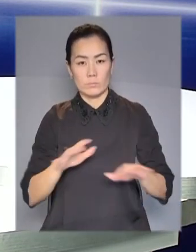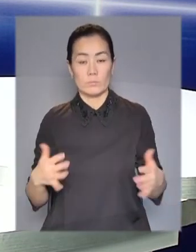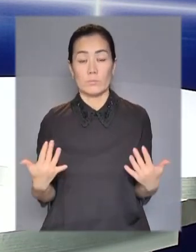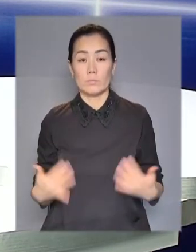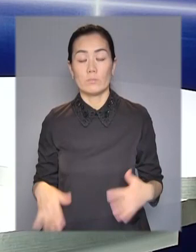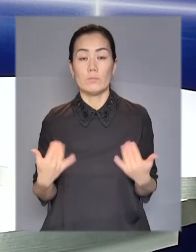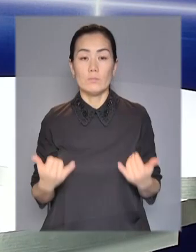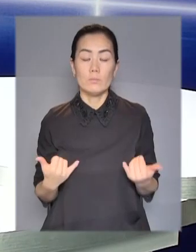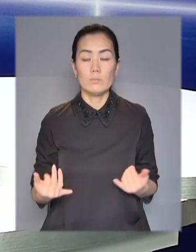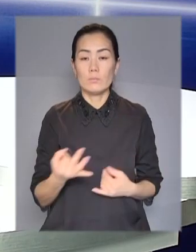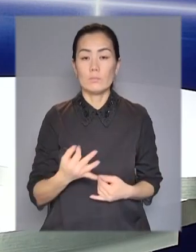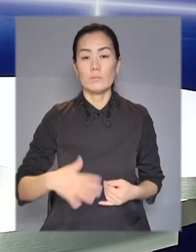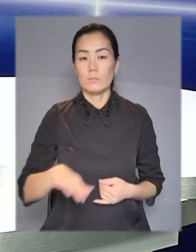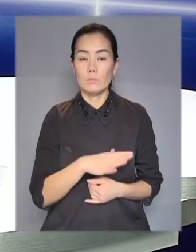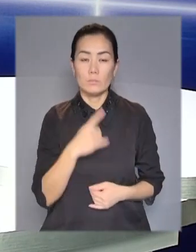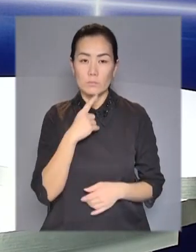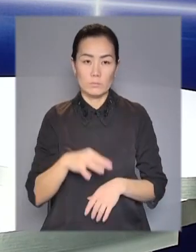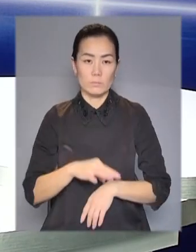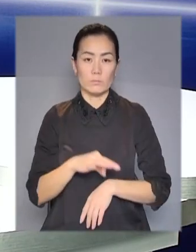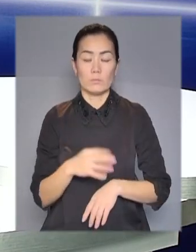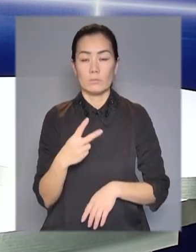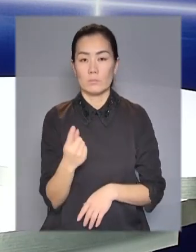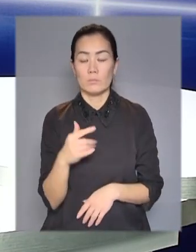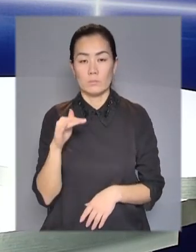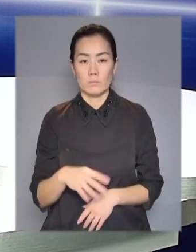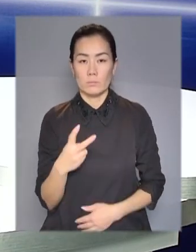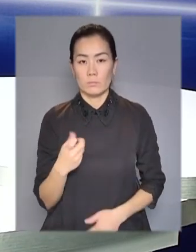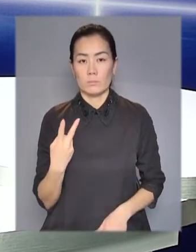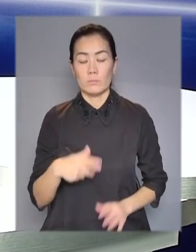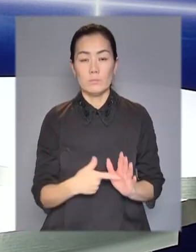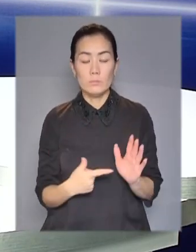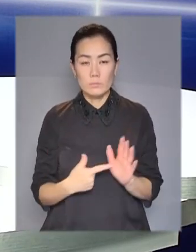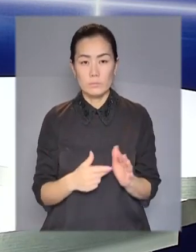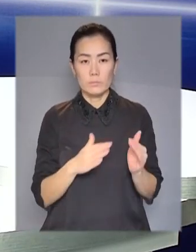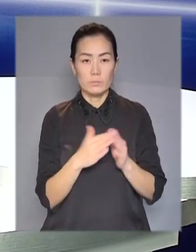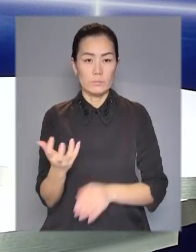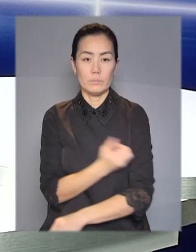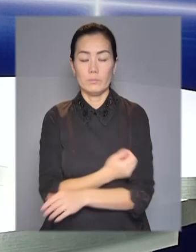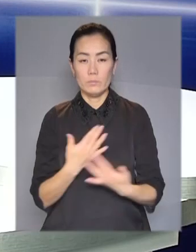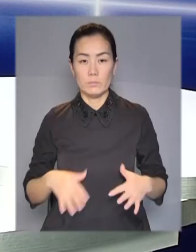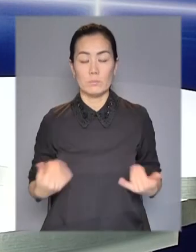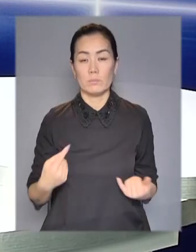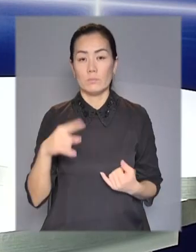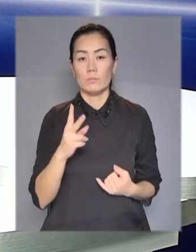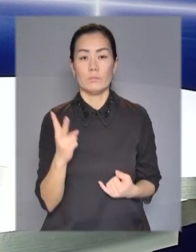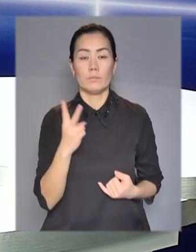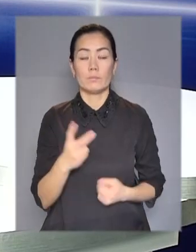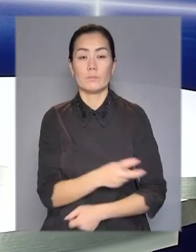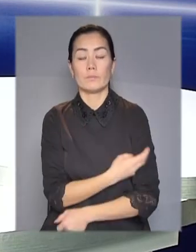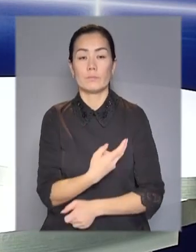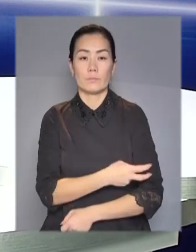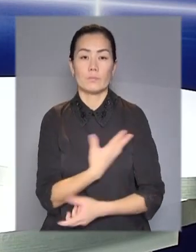таратқан. Қазіргі уақытта облыс бойынша қызылшаға қарсы 21 227 тұрғын екпе алды. Бүгін нөмірі екінші